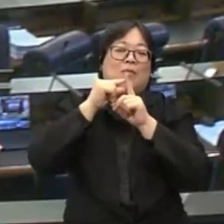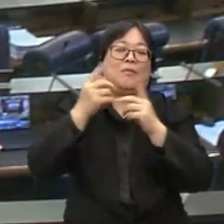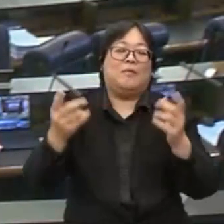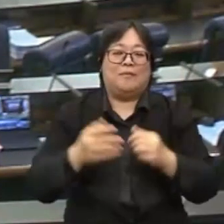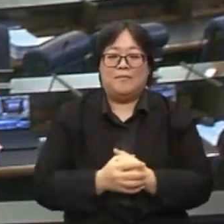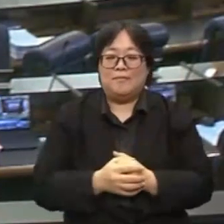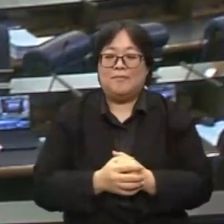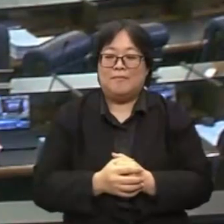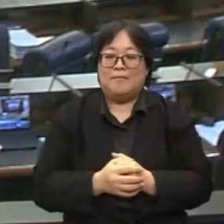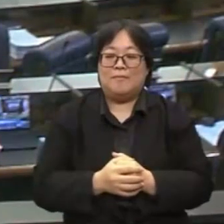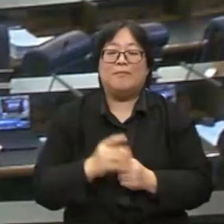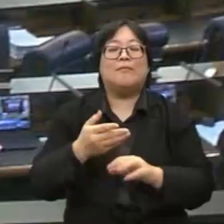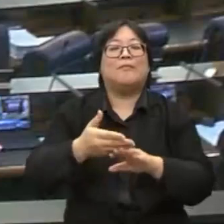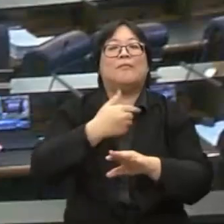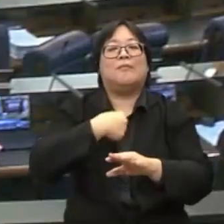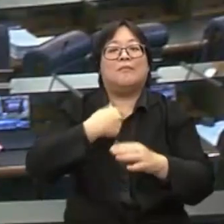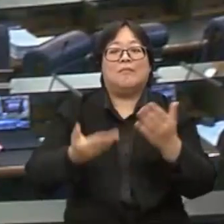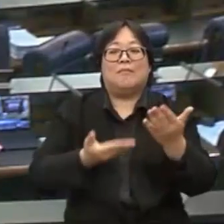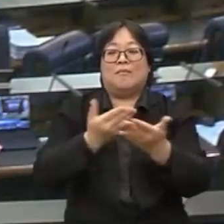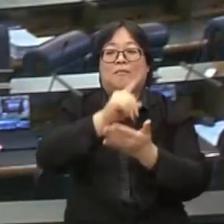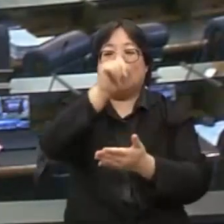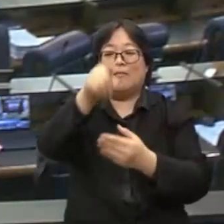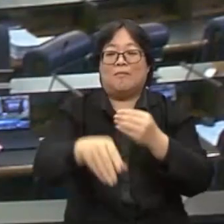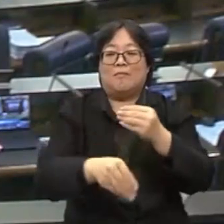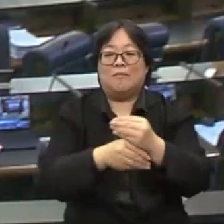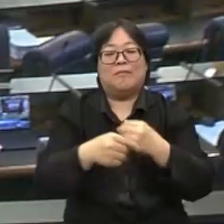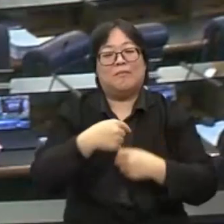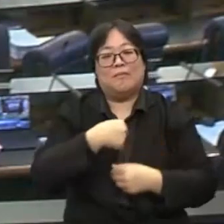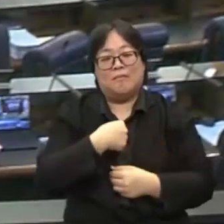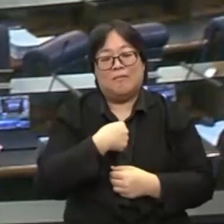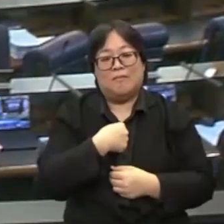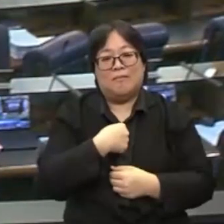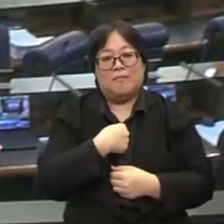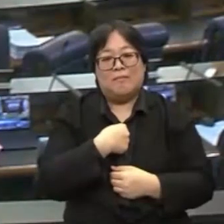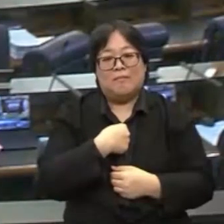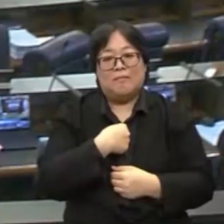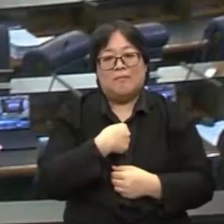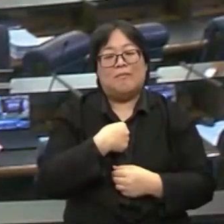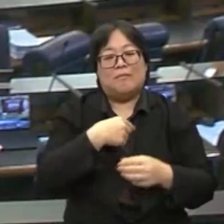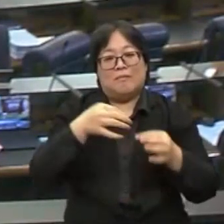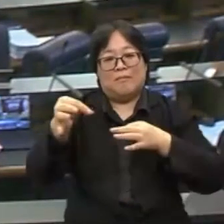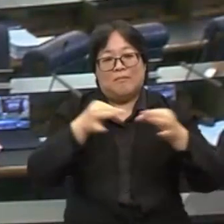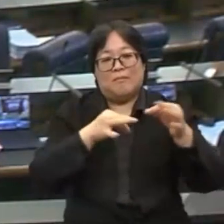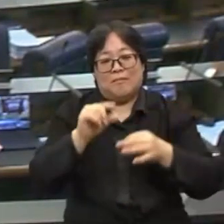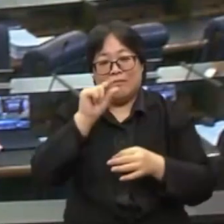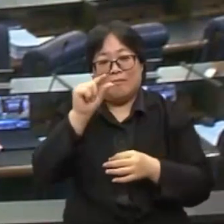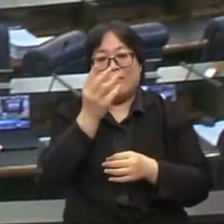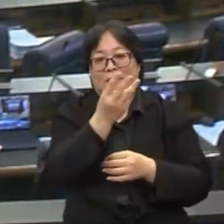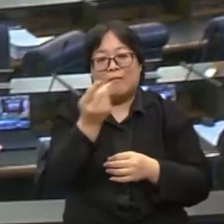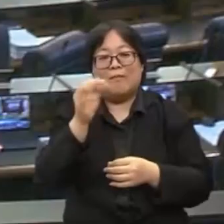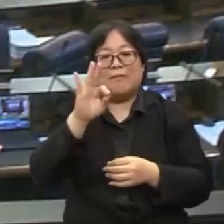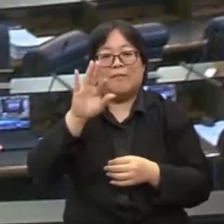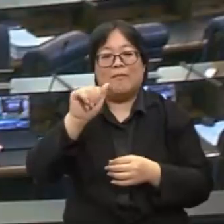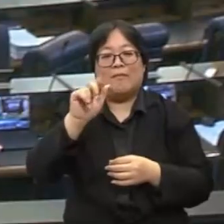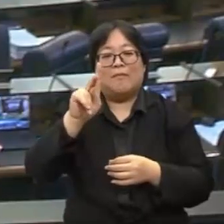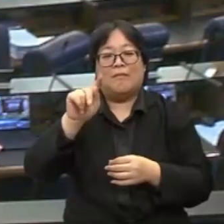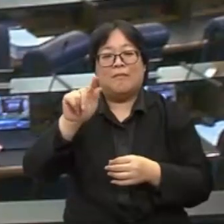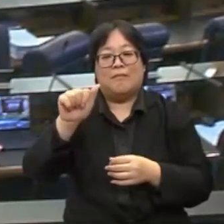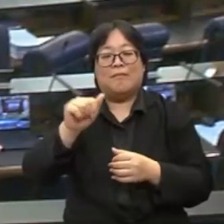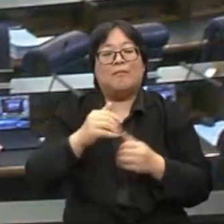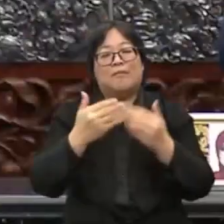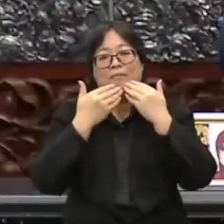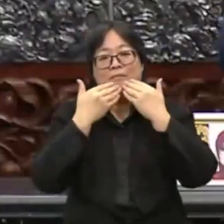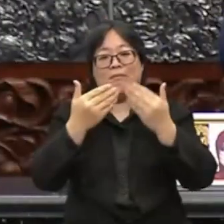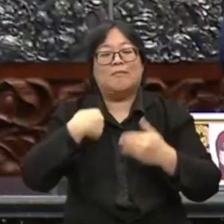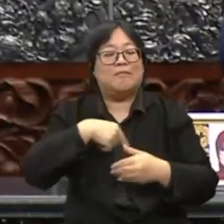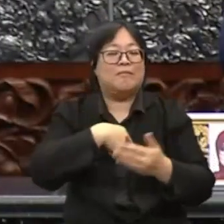saya Sebelum saya mengukkan soalan tambahan Saya nak highlight kan sikit berapa fakta Terima kasih